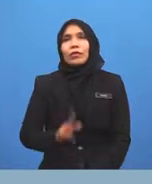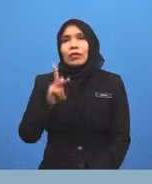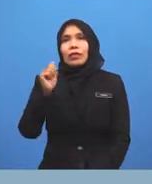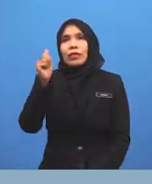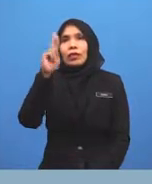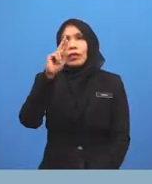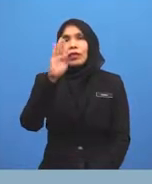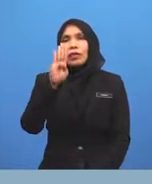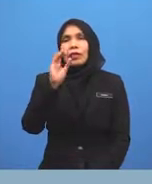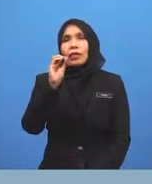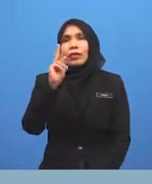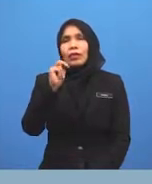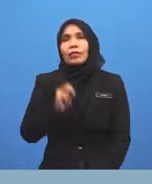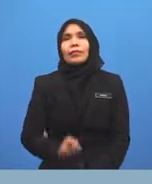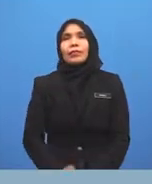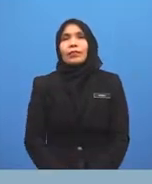kepada gegelung.